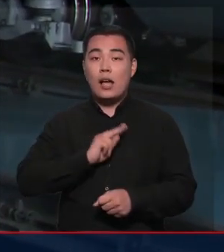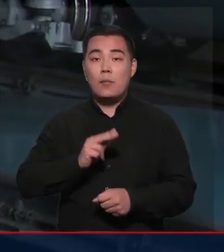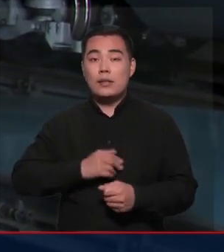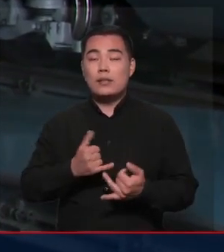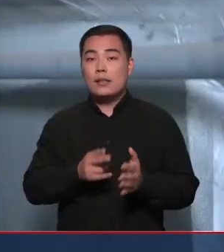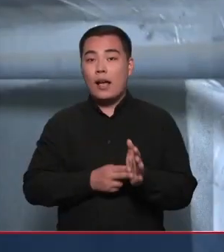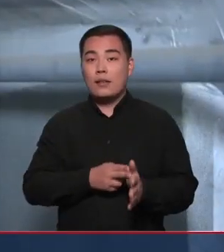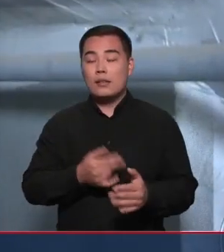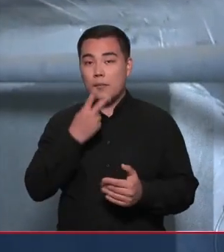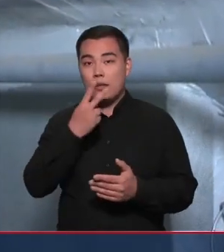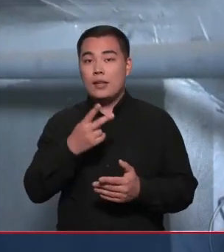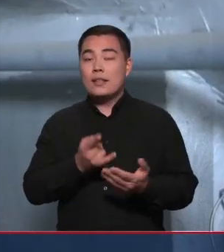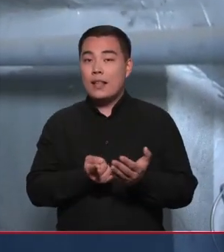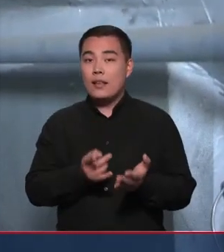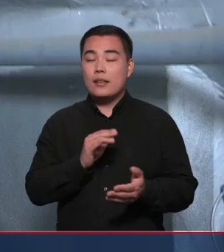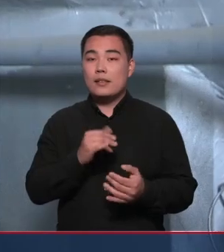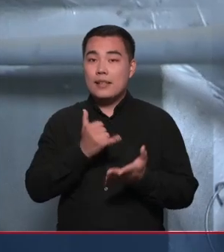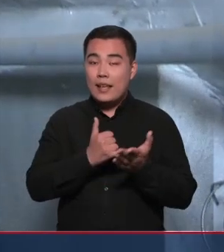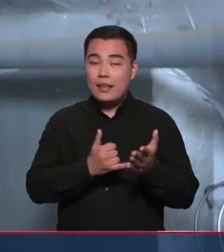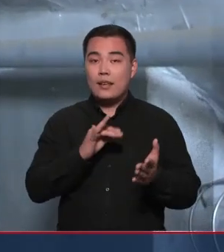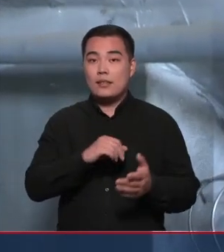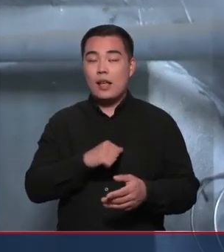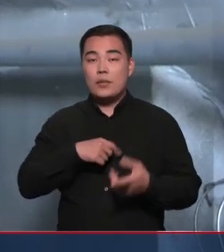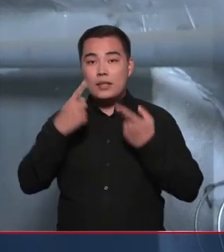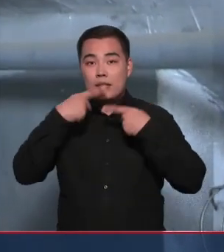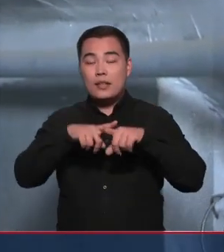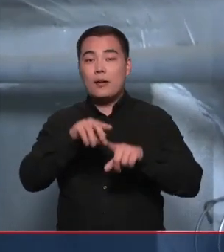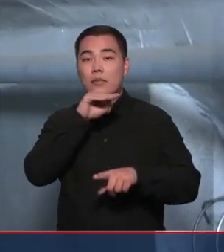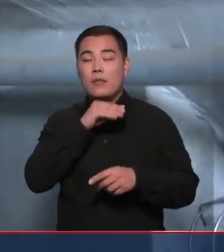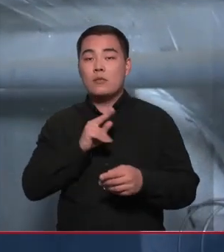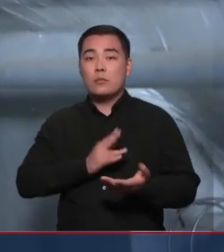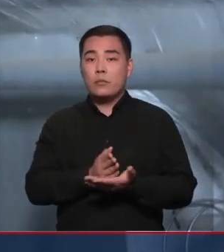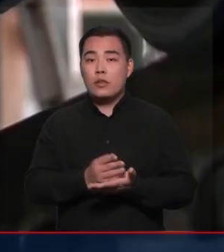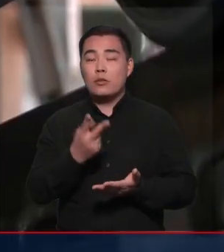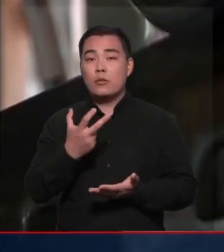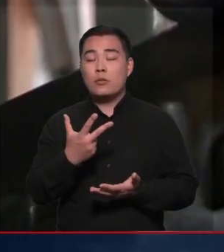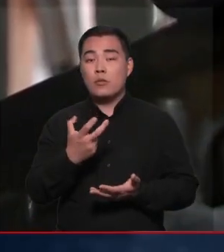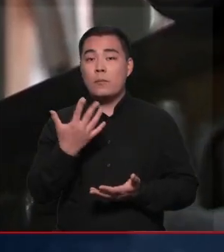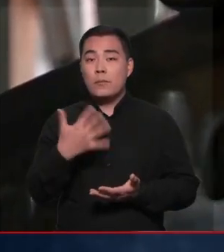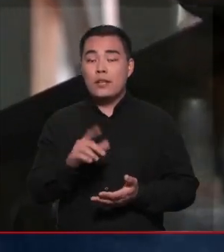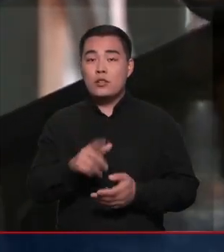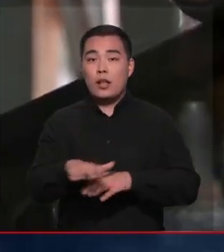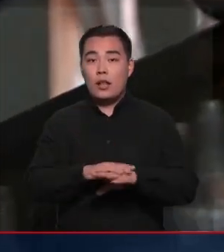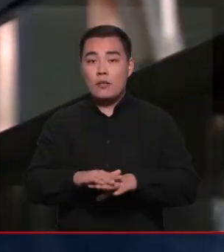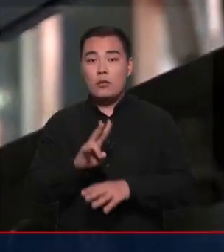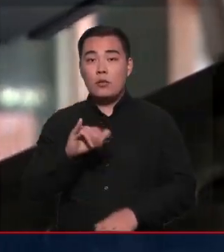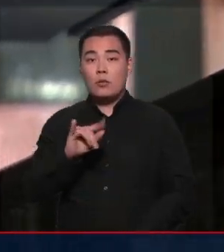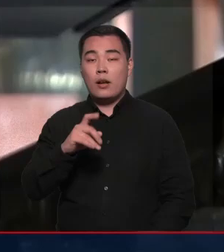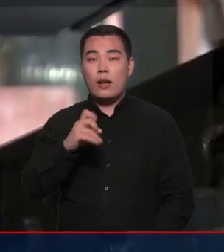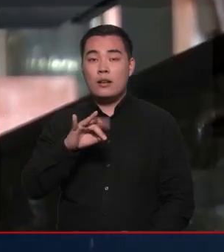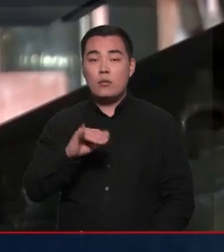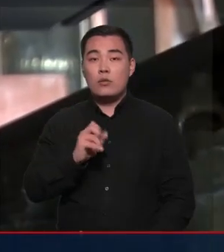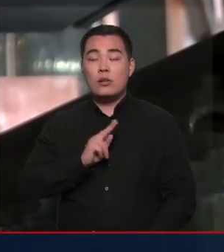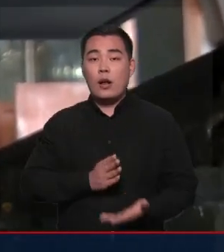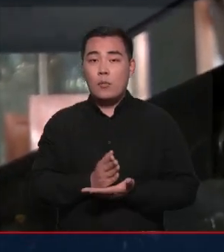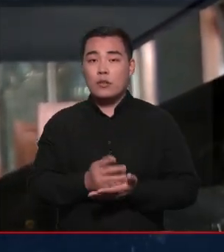транспорта отвечают и слесари, и электромеханики, и инженеры. Всего здесь трудится порядка 350 человек. Нургалиб Данов работает в депо